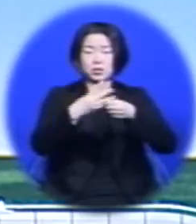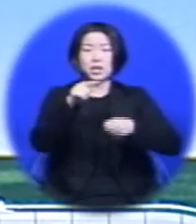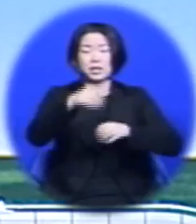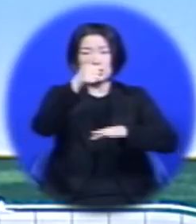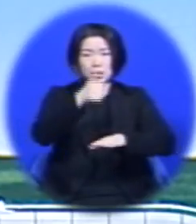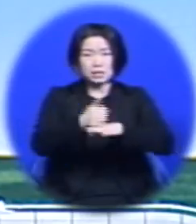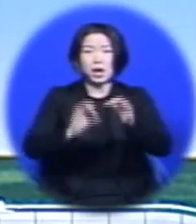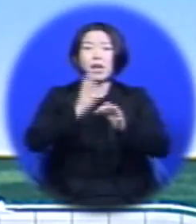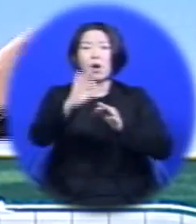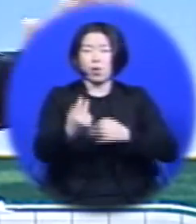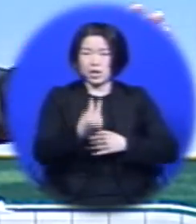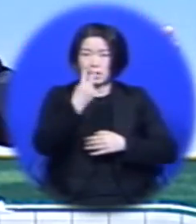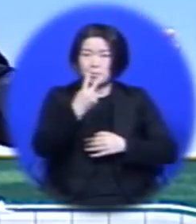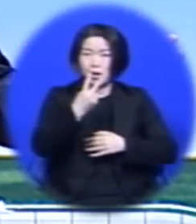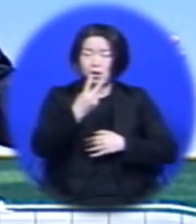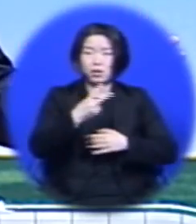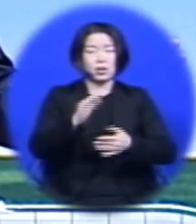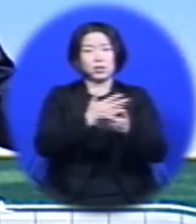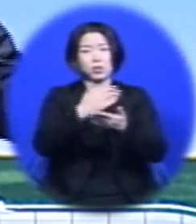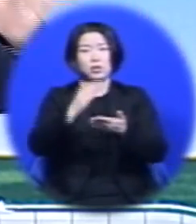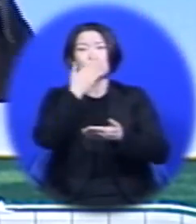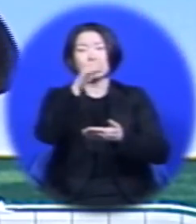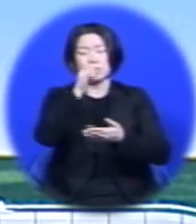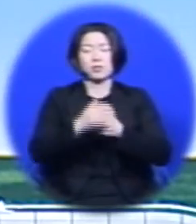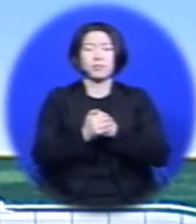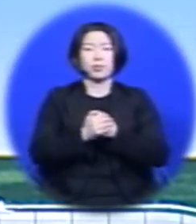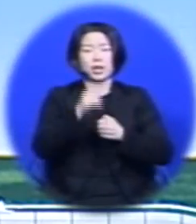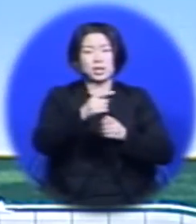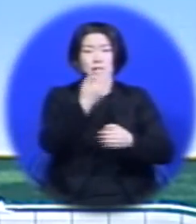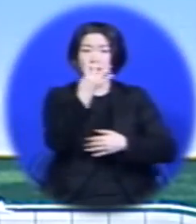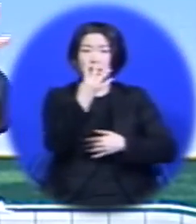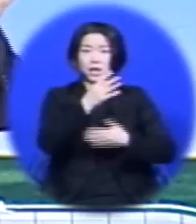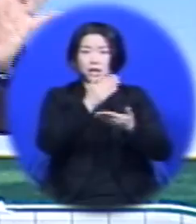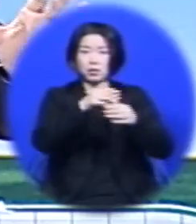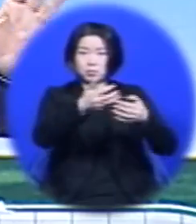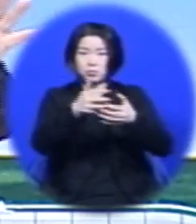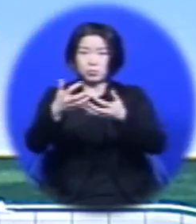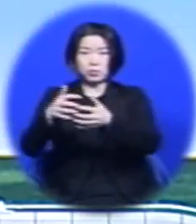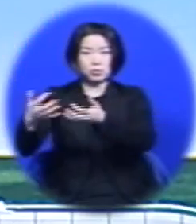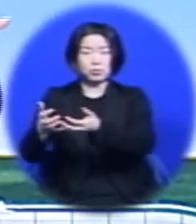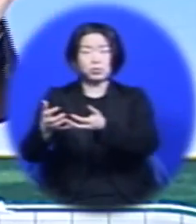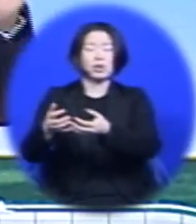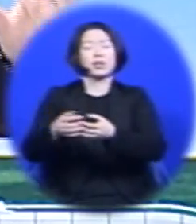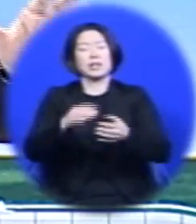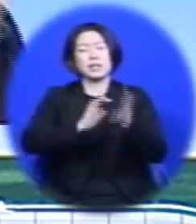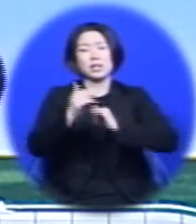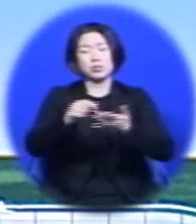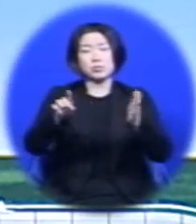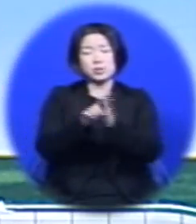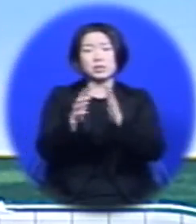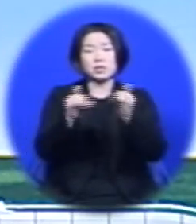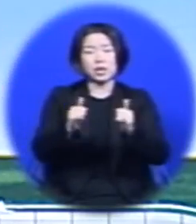마지막은 영원한 생명입니다 러분 아닙니다 여러분이 내 토막 은 닿아 예수를 믿은 사람들이 반드시